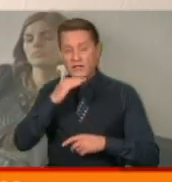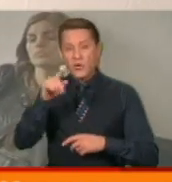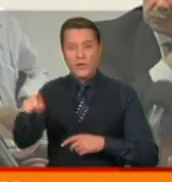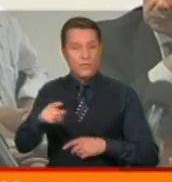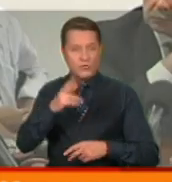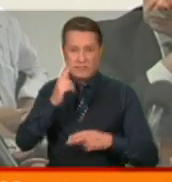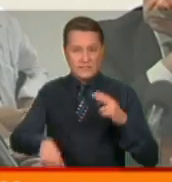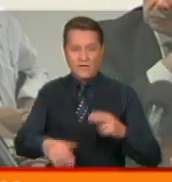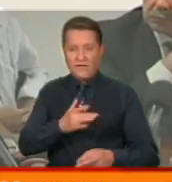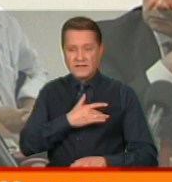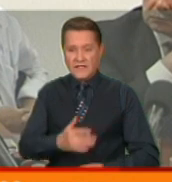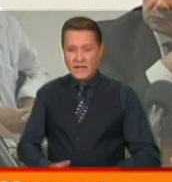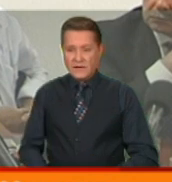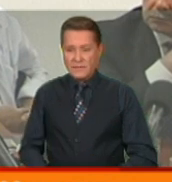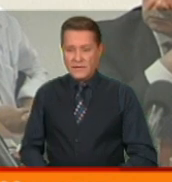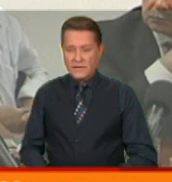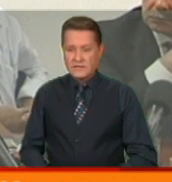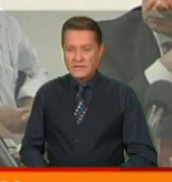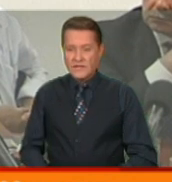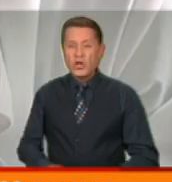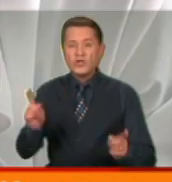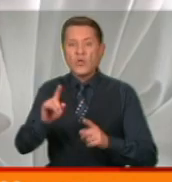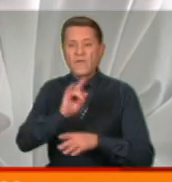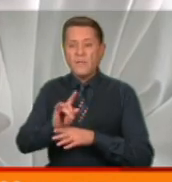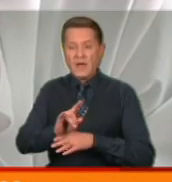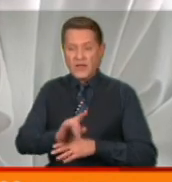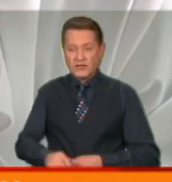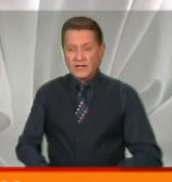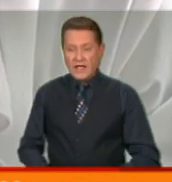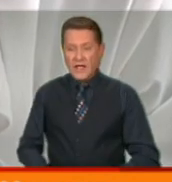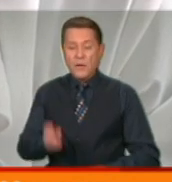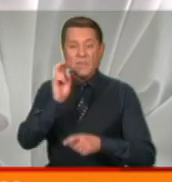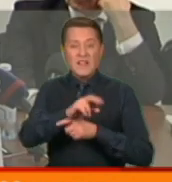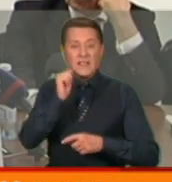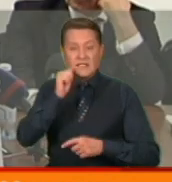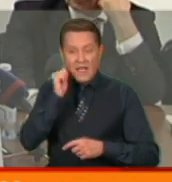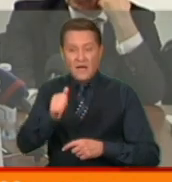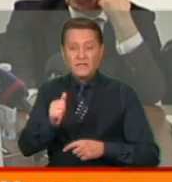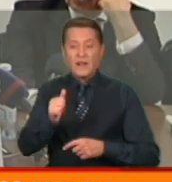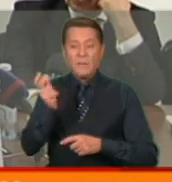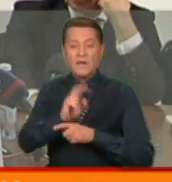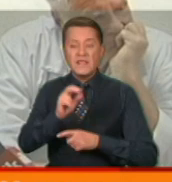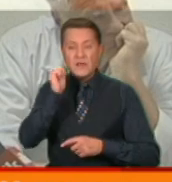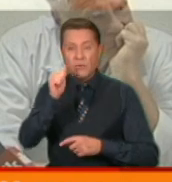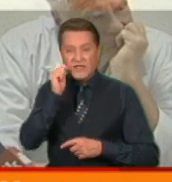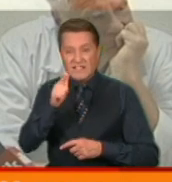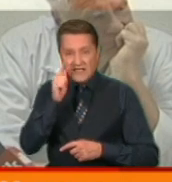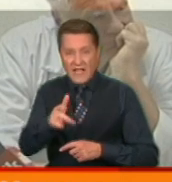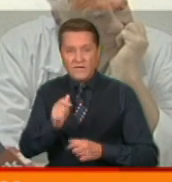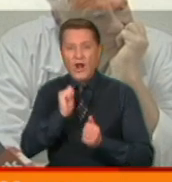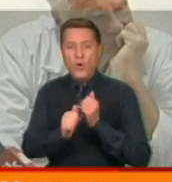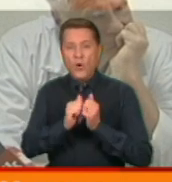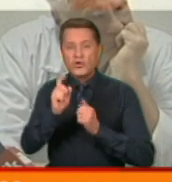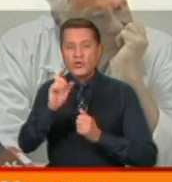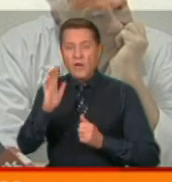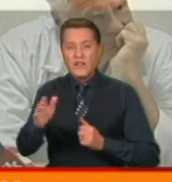урвався терпець. Нащо ви брешете в кінці кінців? Неправда це? Прийдіть завтра, підіть післязавтра, прийдіть учора. Кожну хвилину, поки